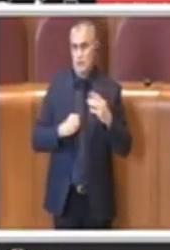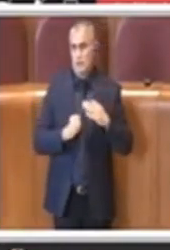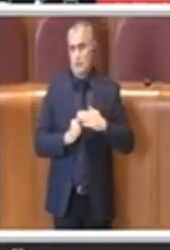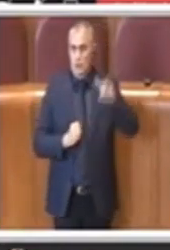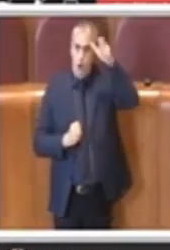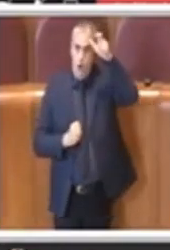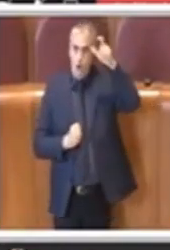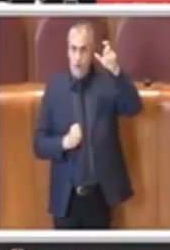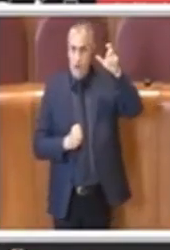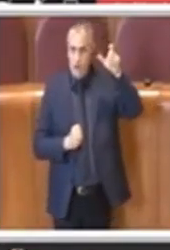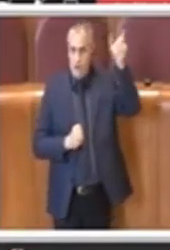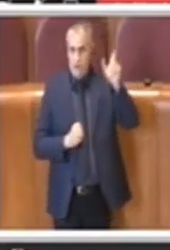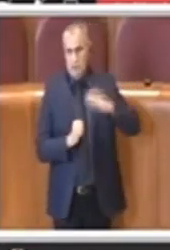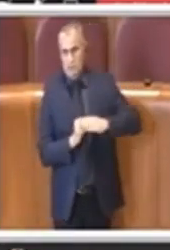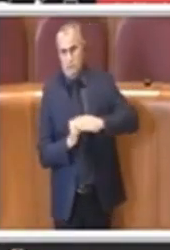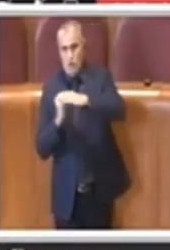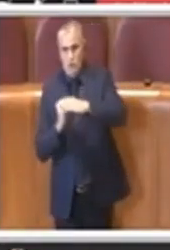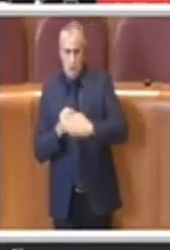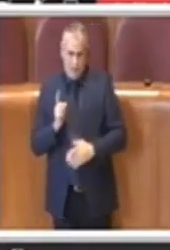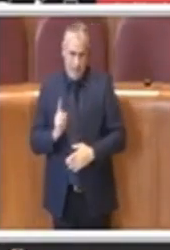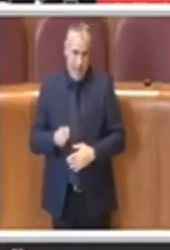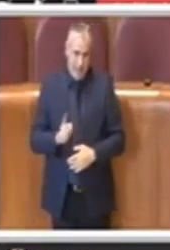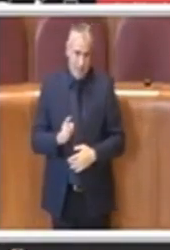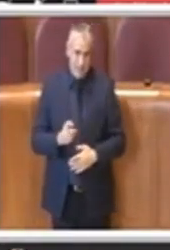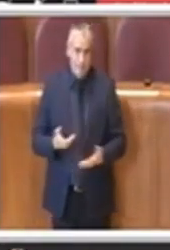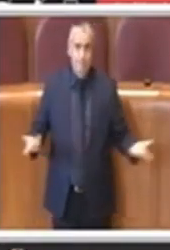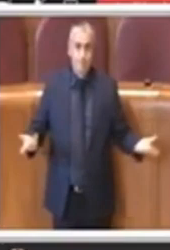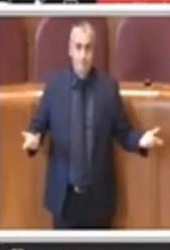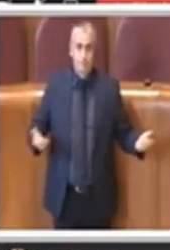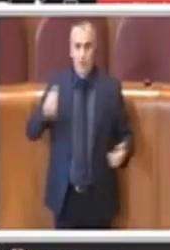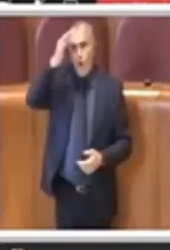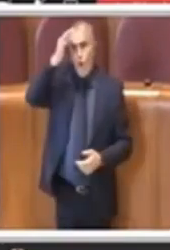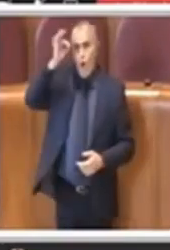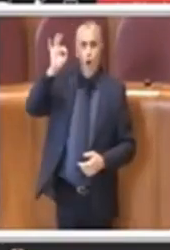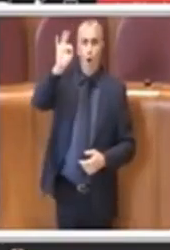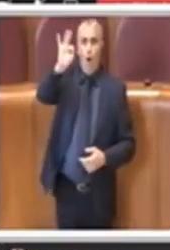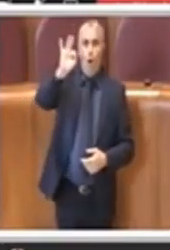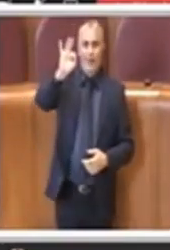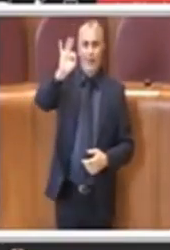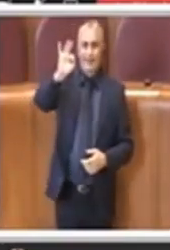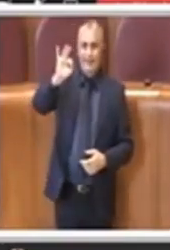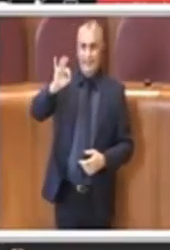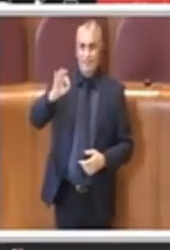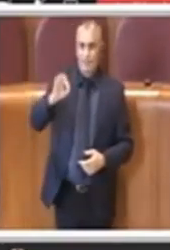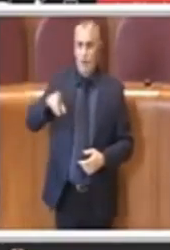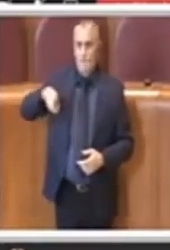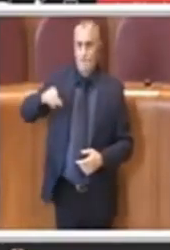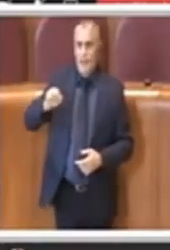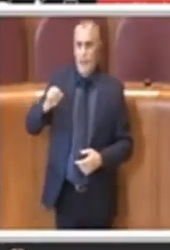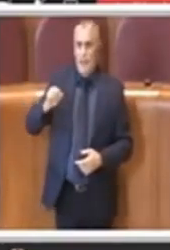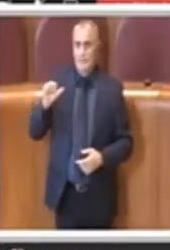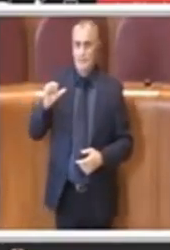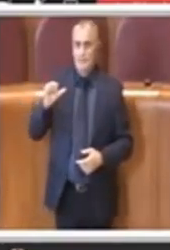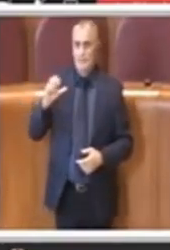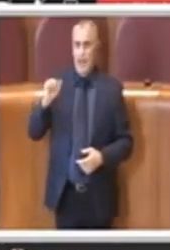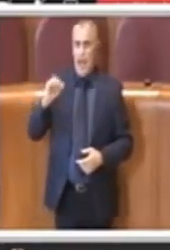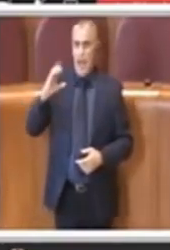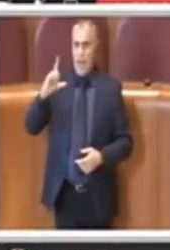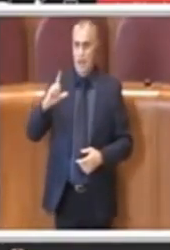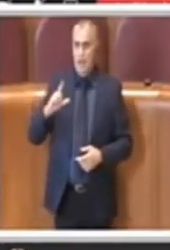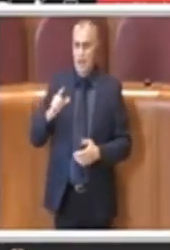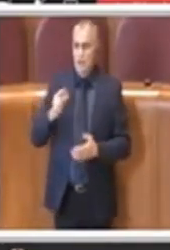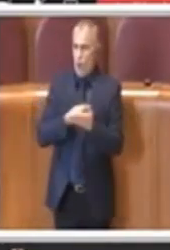del governo. Sicuramente l'obiettivo ambiziosissimo del PAESC per arrivare alla totale assenza